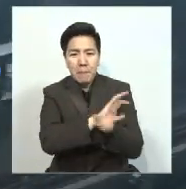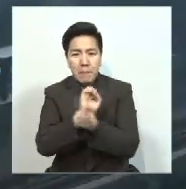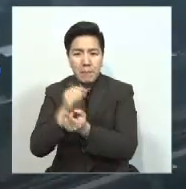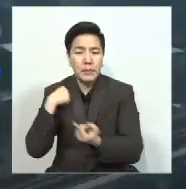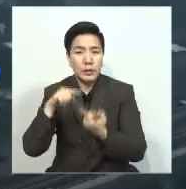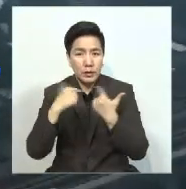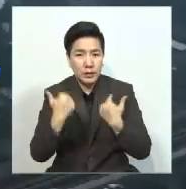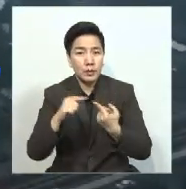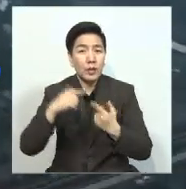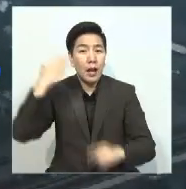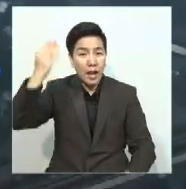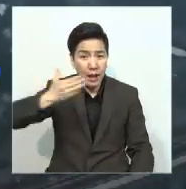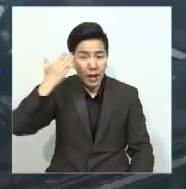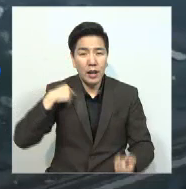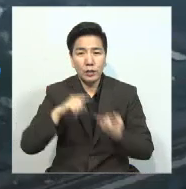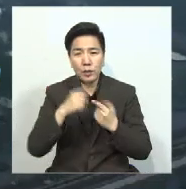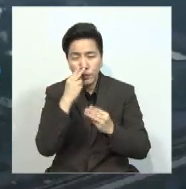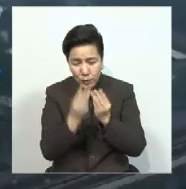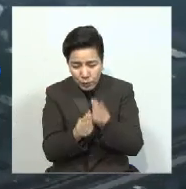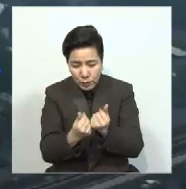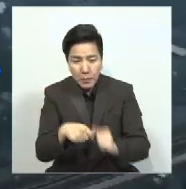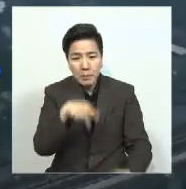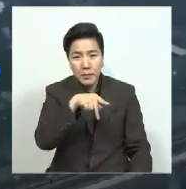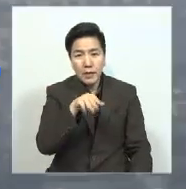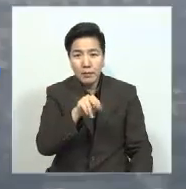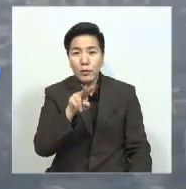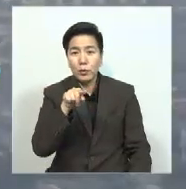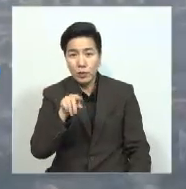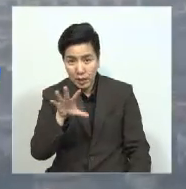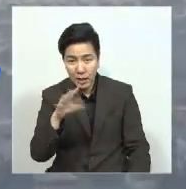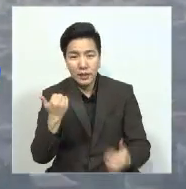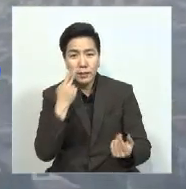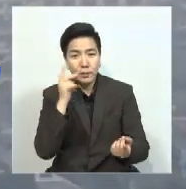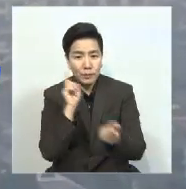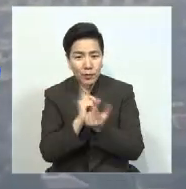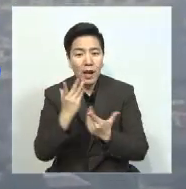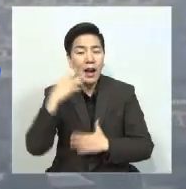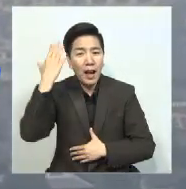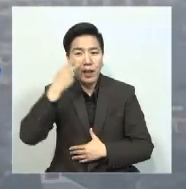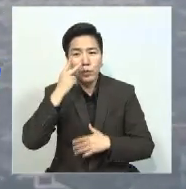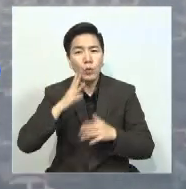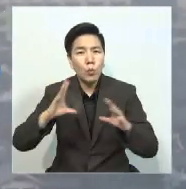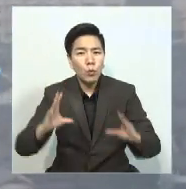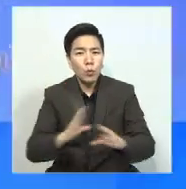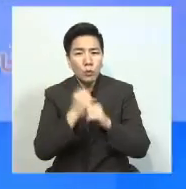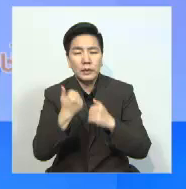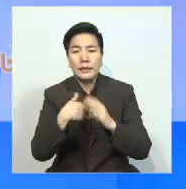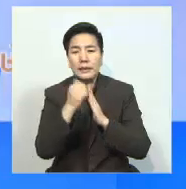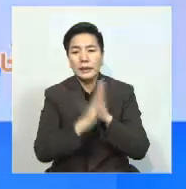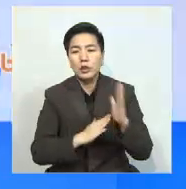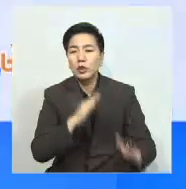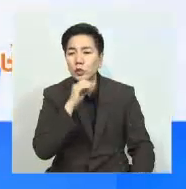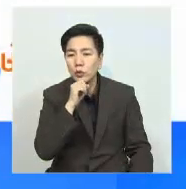ที่ค่ะสถานีวัดคุณภาพอากาศแสดงค่าฝุ่นละออง PM 2.5 พบว่าคุณภาพอากาศโดยรวมอยู่ในระดับ